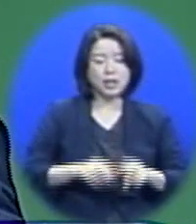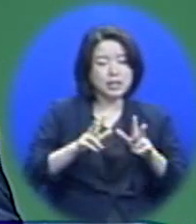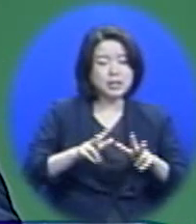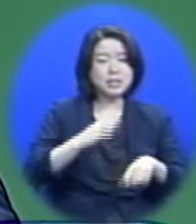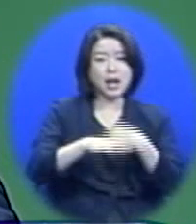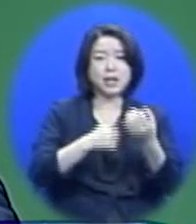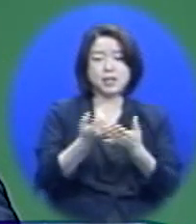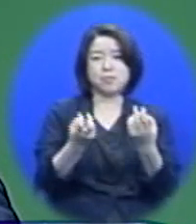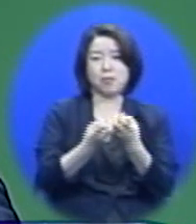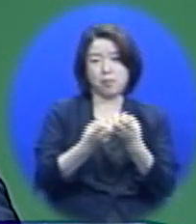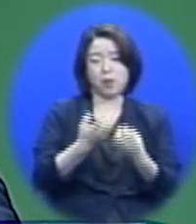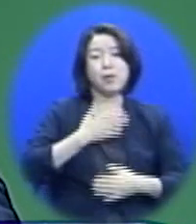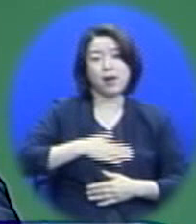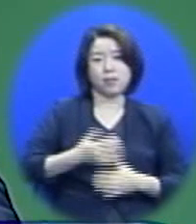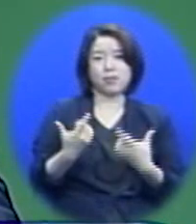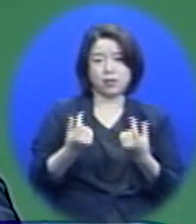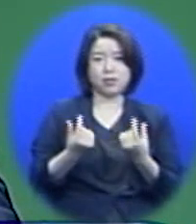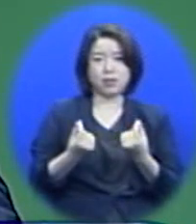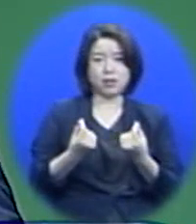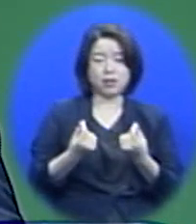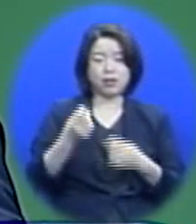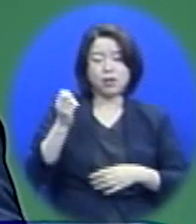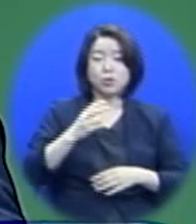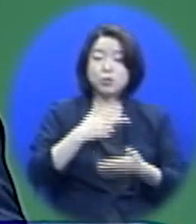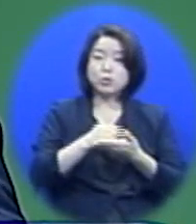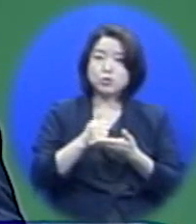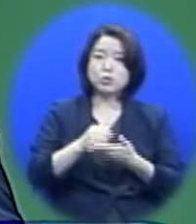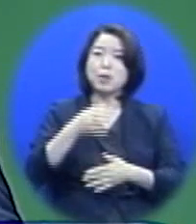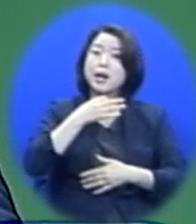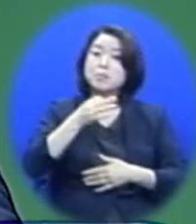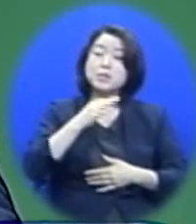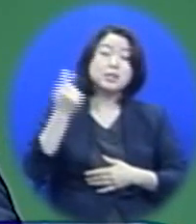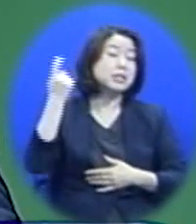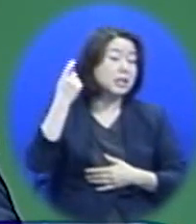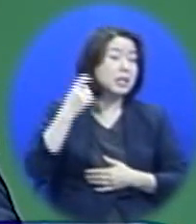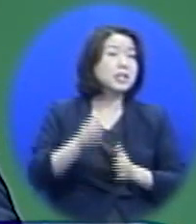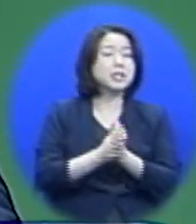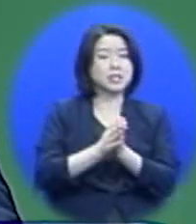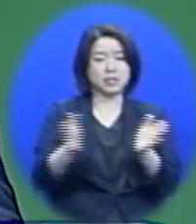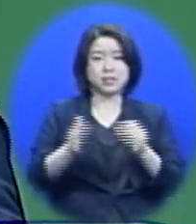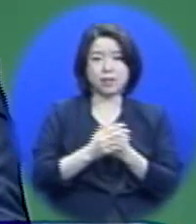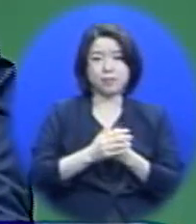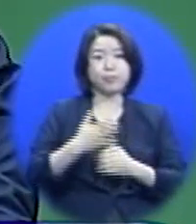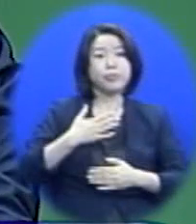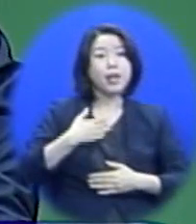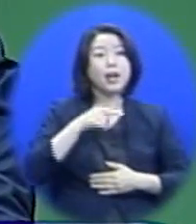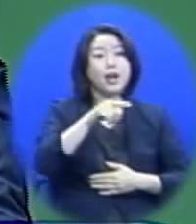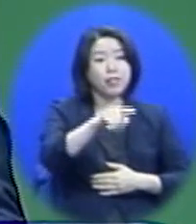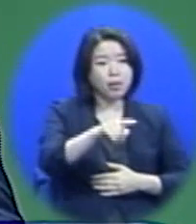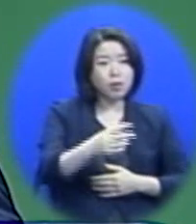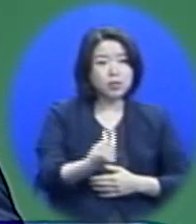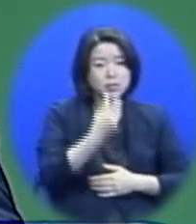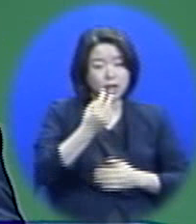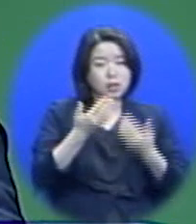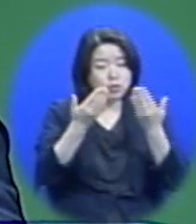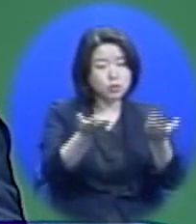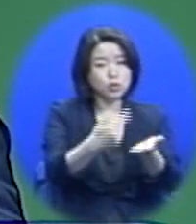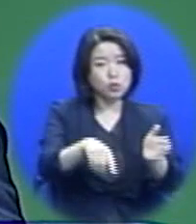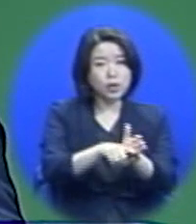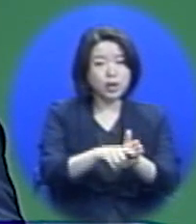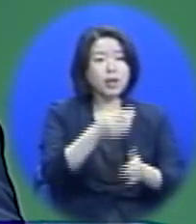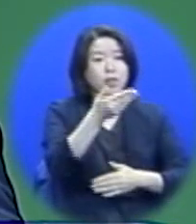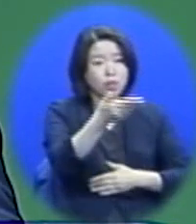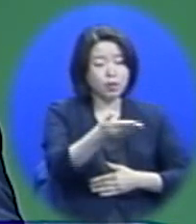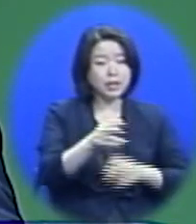방법을 알 것 같습니다. 그리고 주님의 음성이 들리기 시작했습니다. 내가 너를 살리려고 너한테 지금의